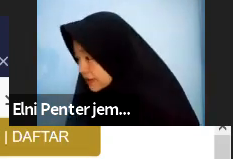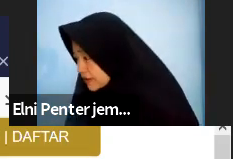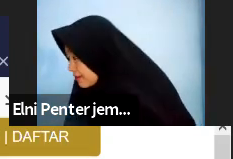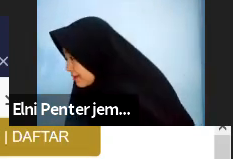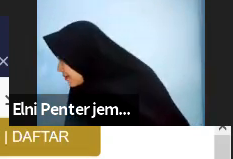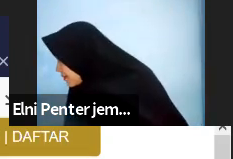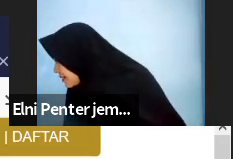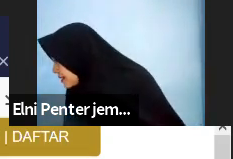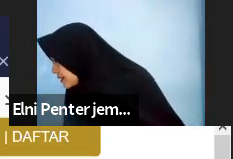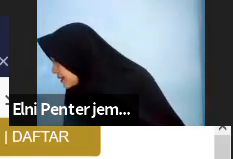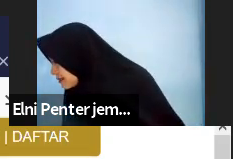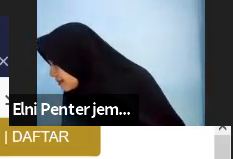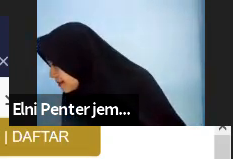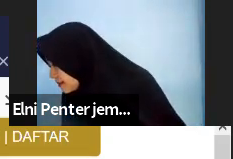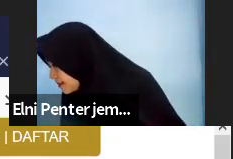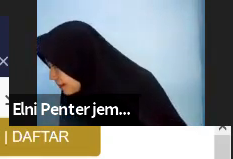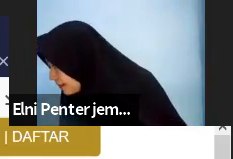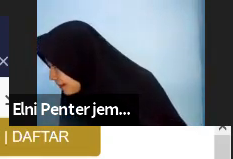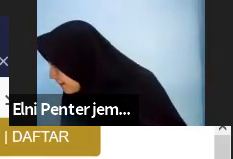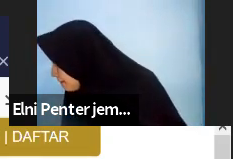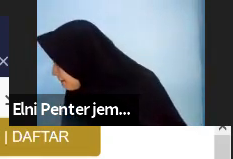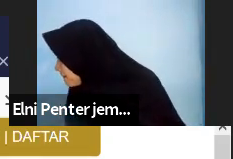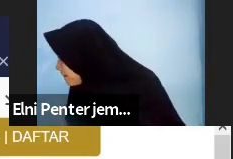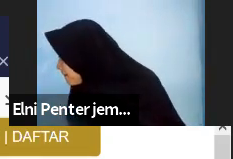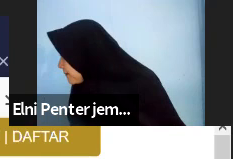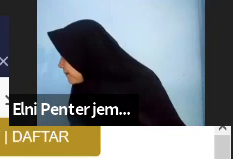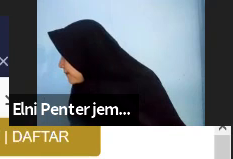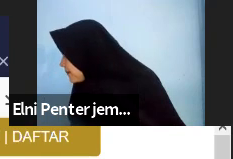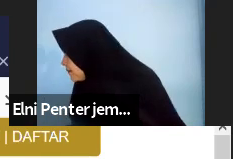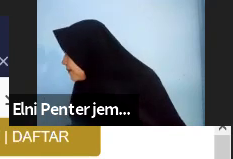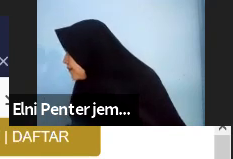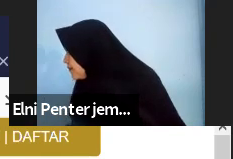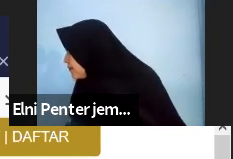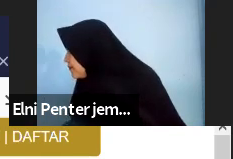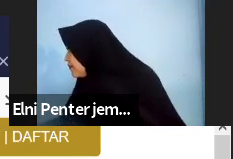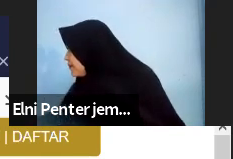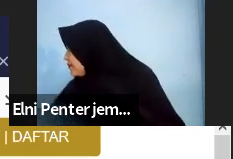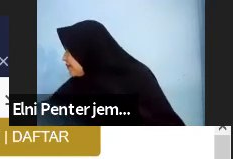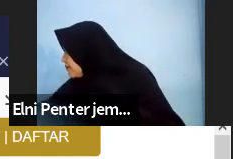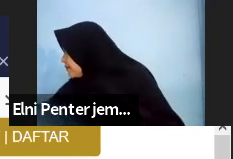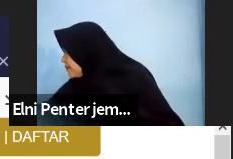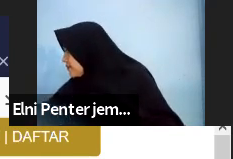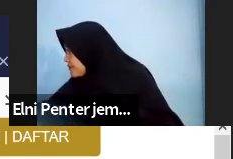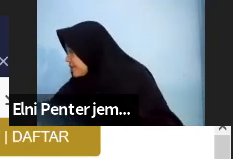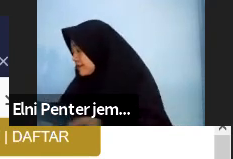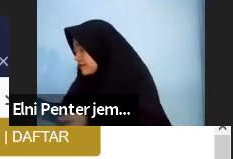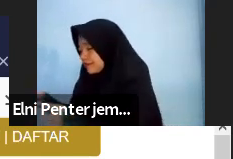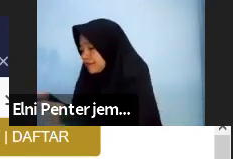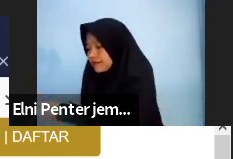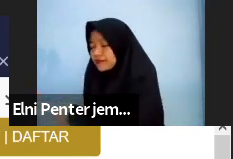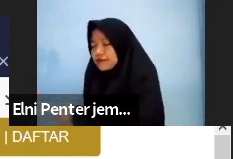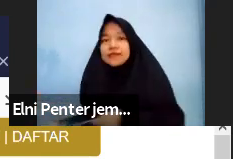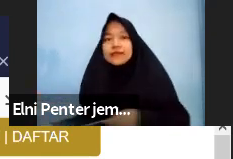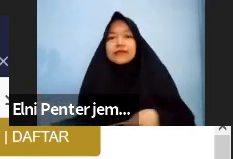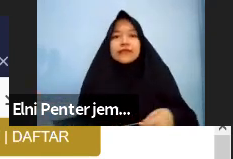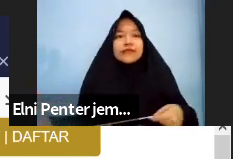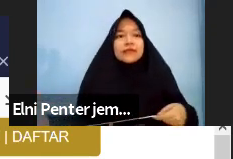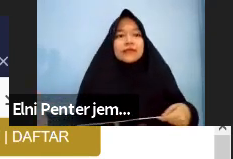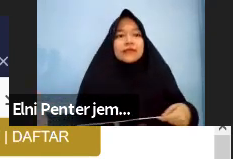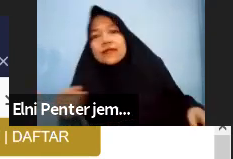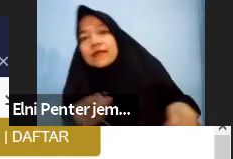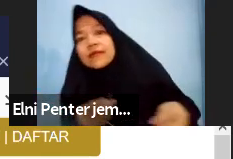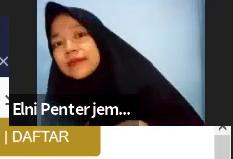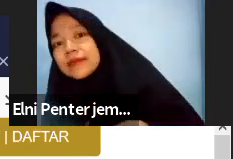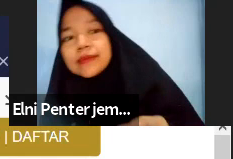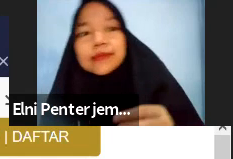ujung timur dan situasi kita bisa membayangkan itu situasi pulang efisien